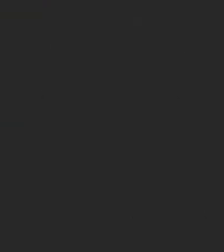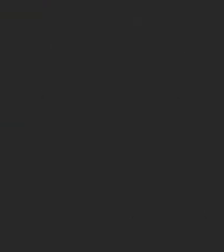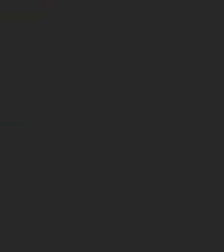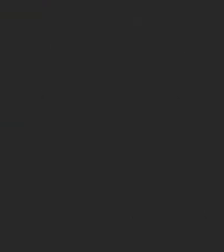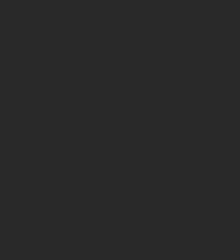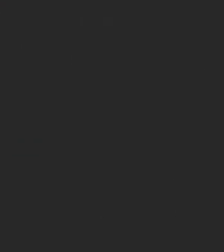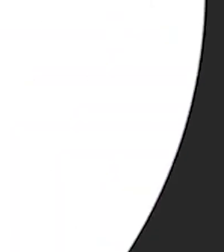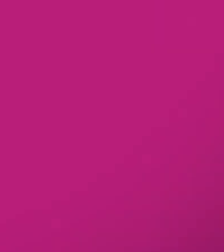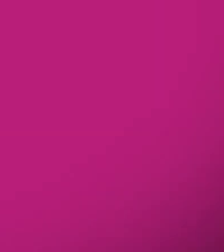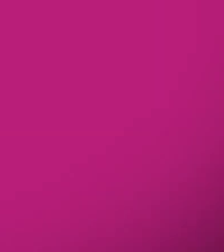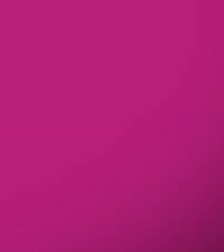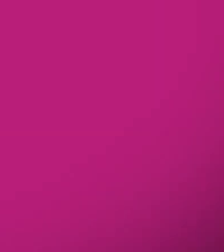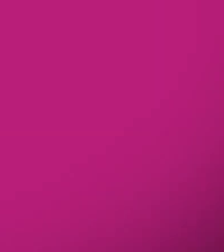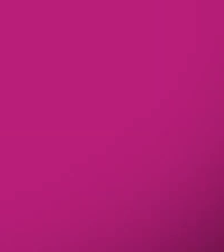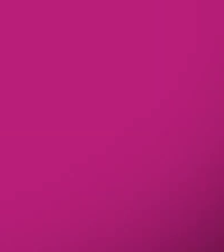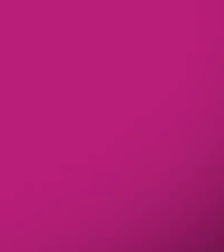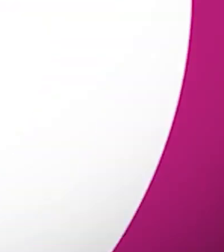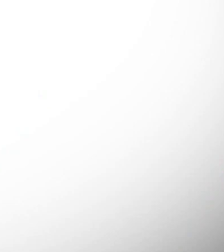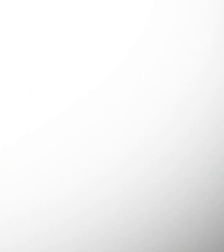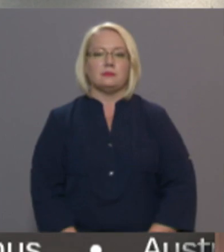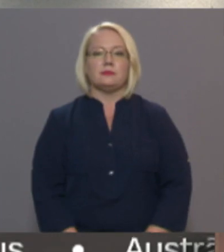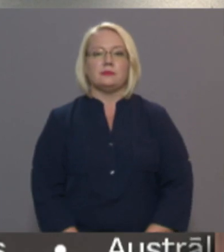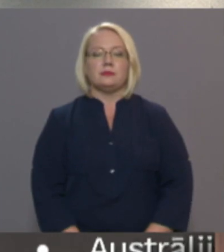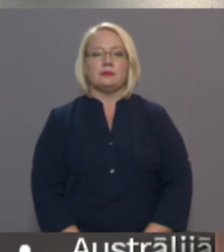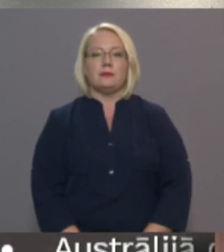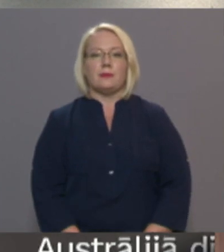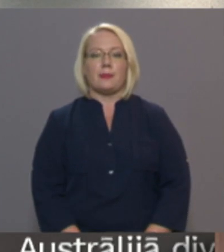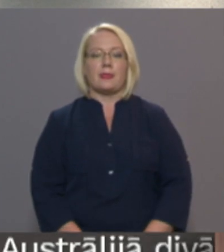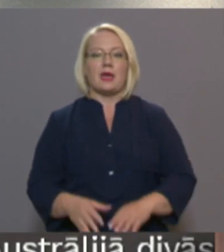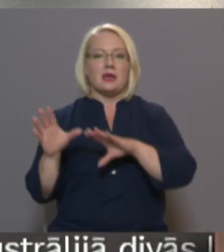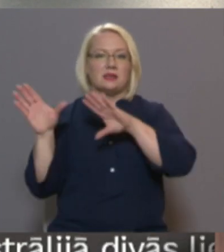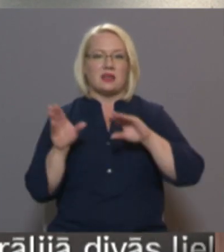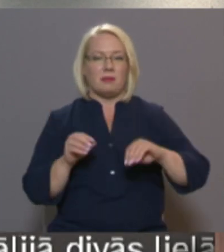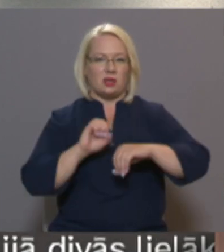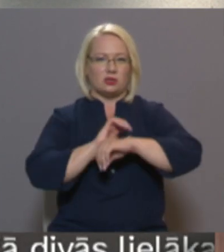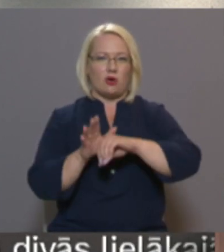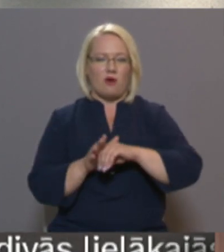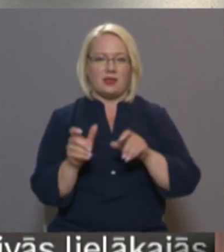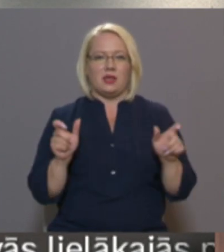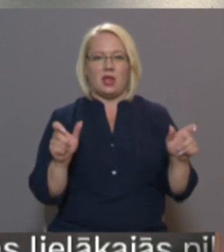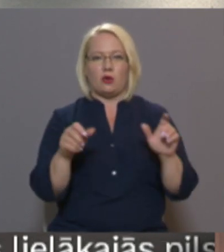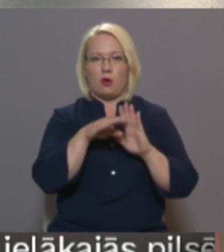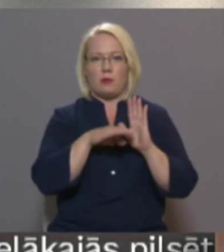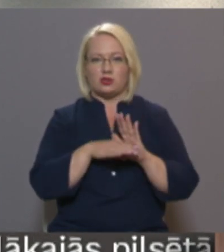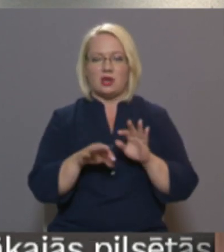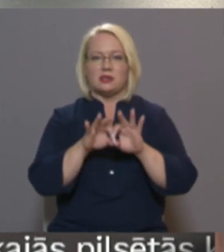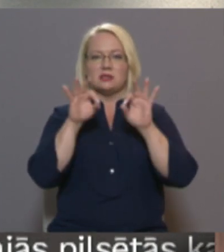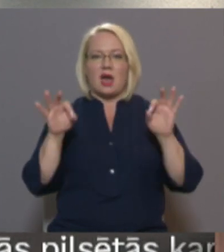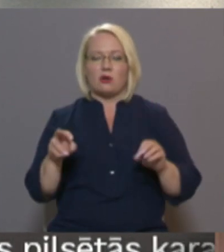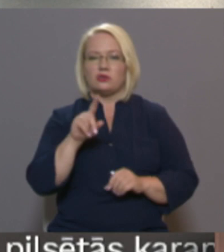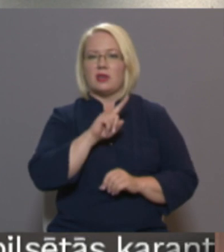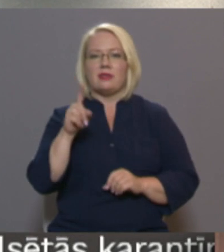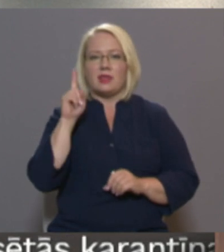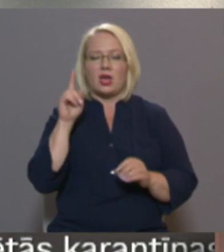Re! Viss ēters ir te! Samazinoties COVID-19 ierobežojumiem, atsākušies nevien